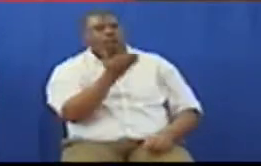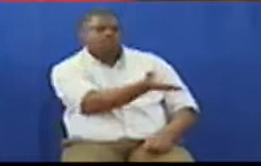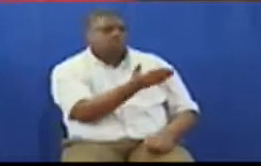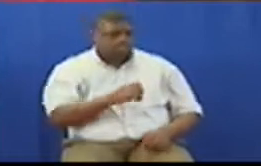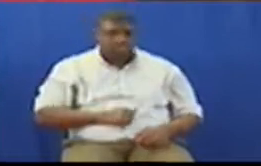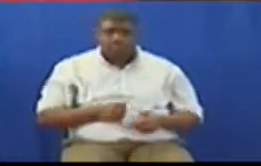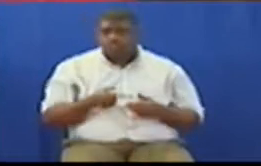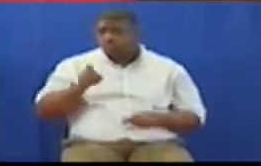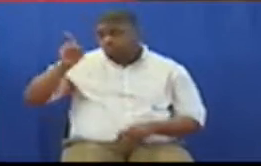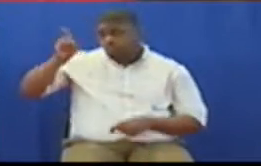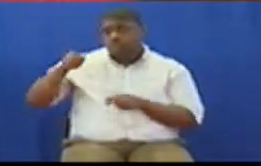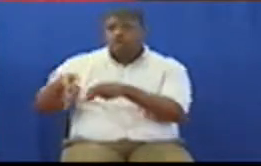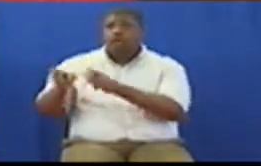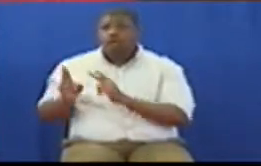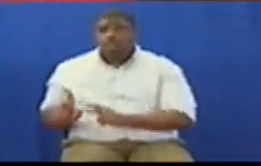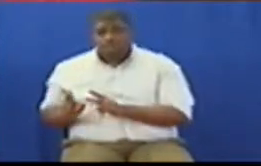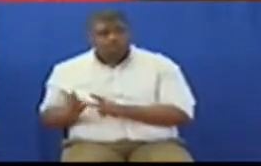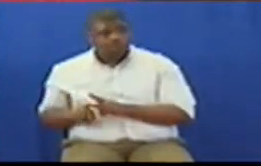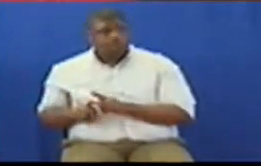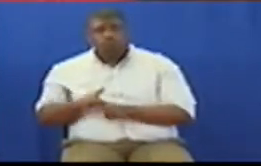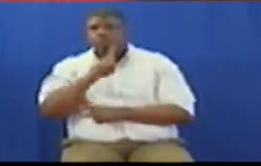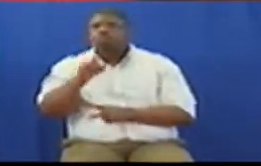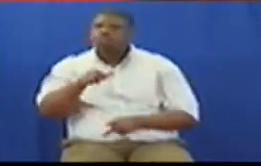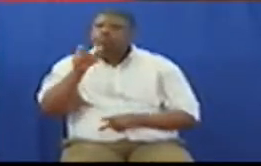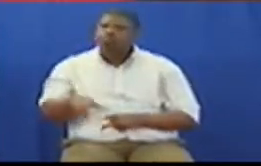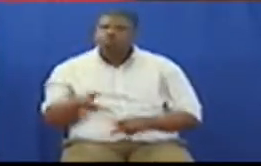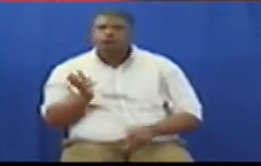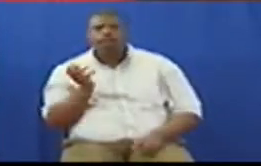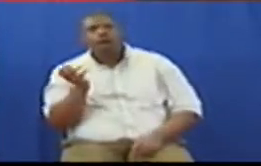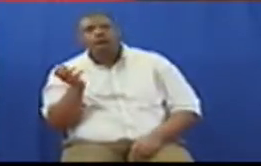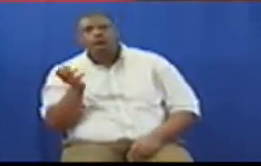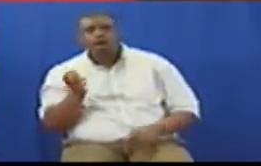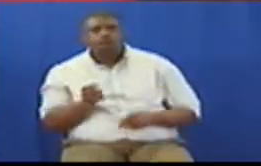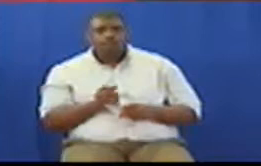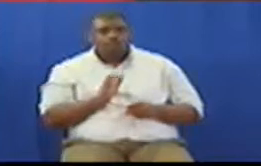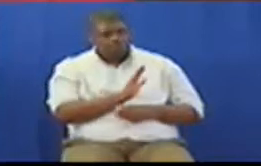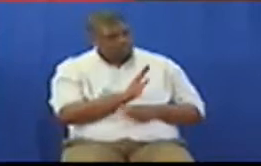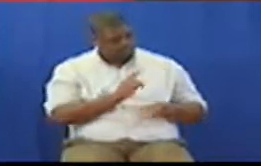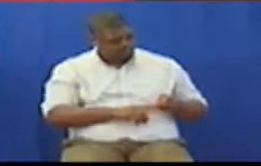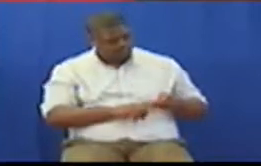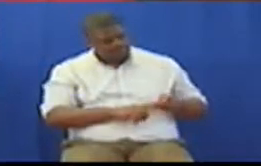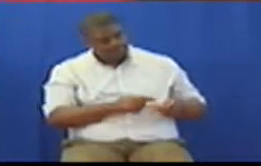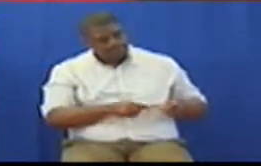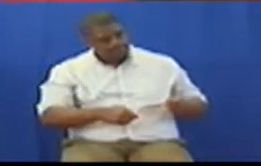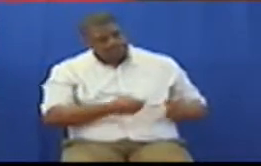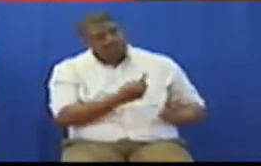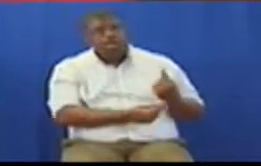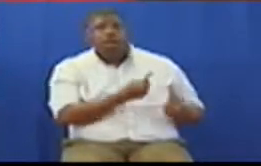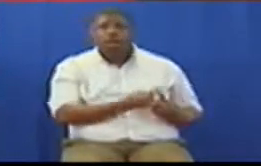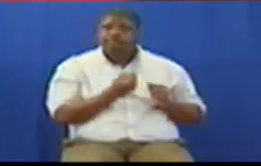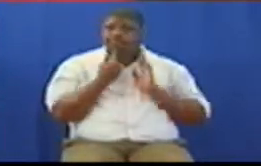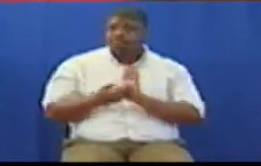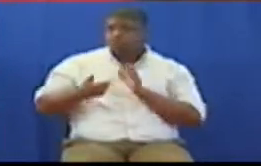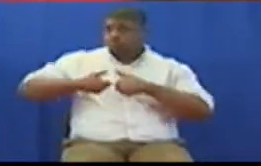mkaa. Sijui wanataka mtu apikie nini. Unamuuliza mtu wa mkaa, mtu aruhusiwi kuwa na mkaa wake wa kupikia kwa mfano. Kwa hiyo nataka kusema kwamba